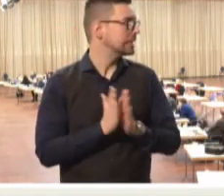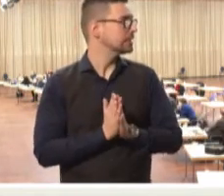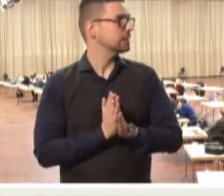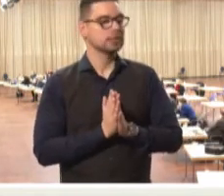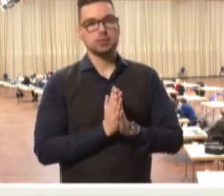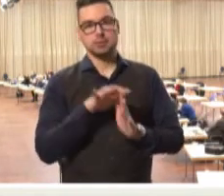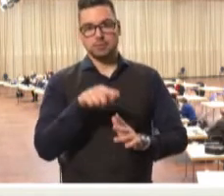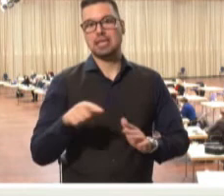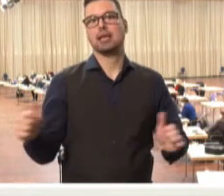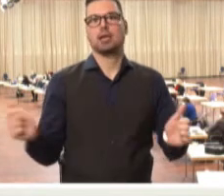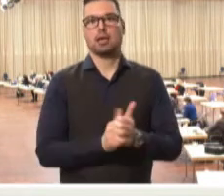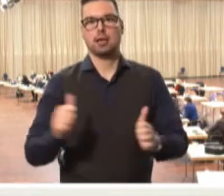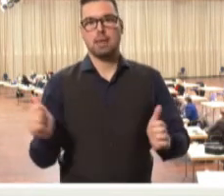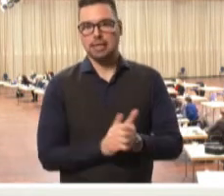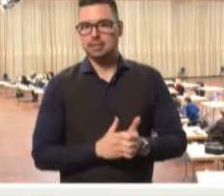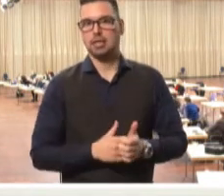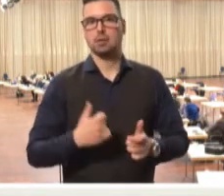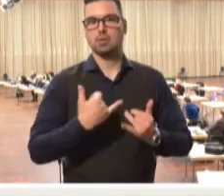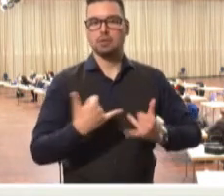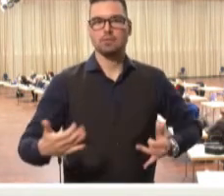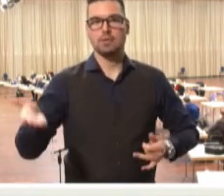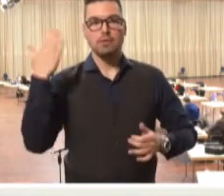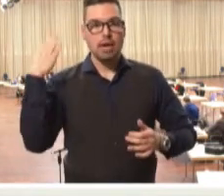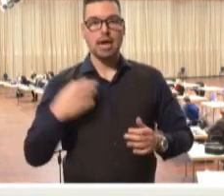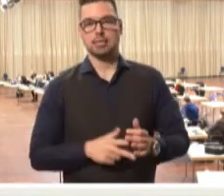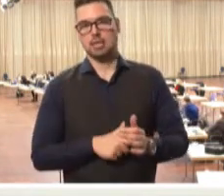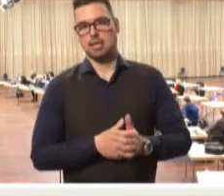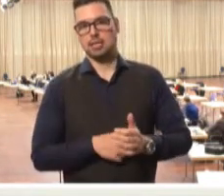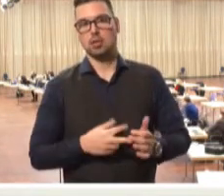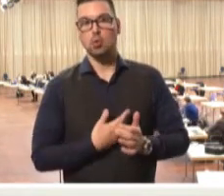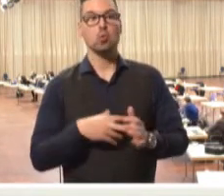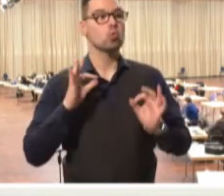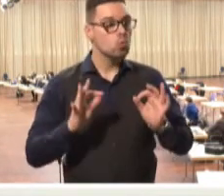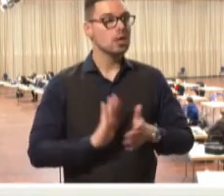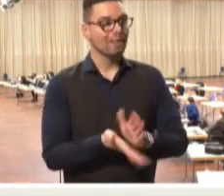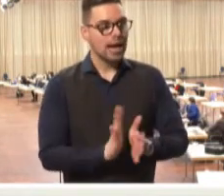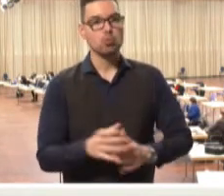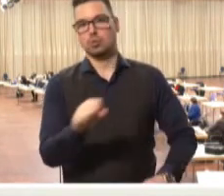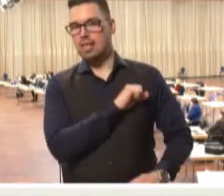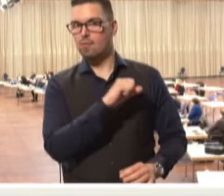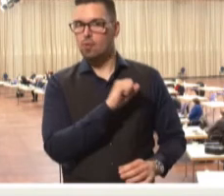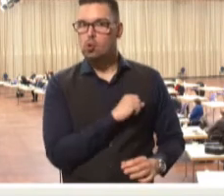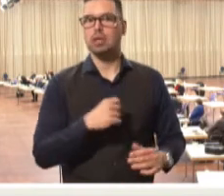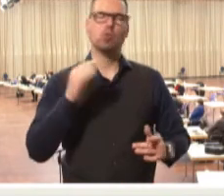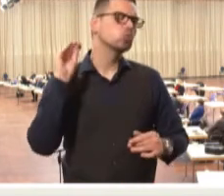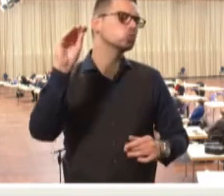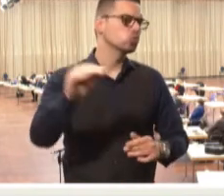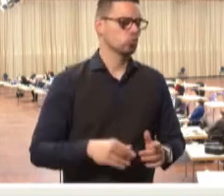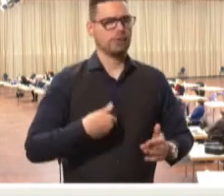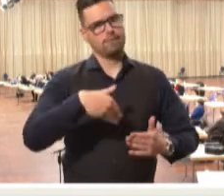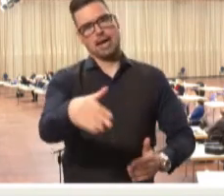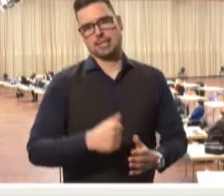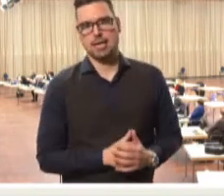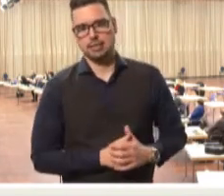dass wir dies gemeinsam wie in der Vergangenheit, wo wir einen großartigen Verhandlungserfolg haben erreichen können, auch in Zukunft